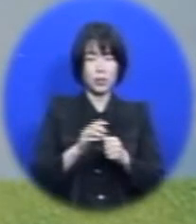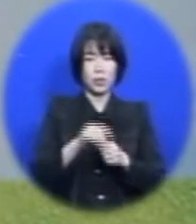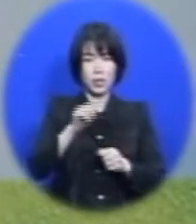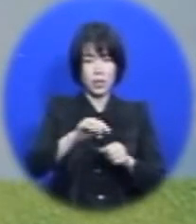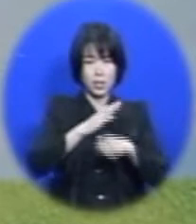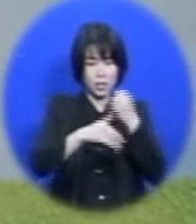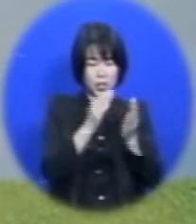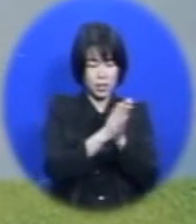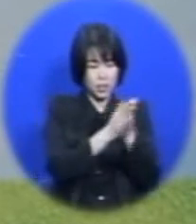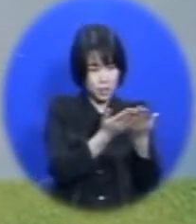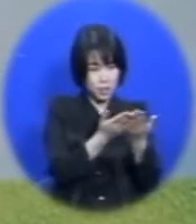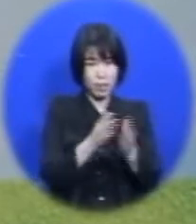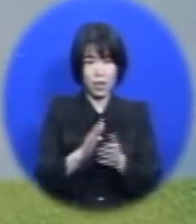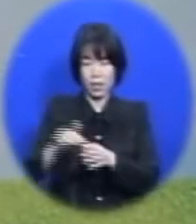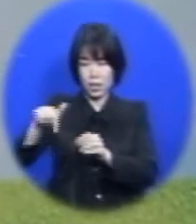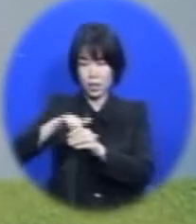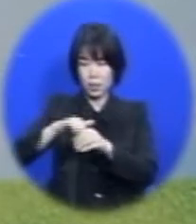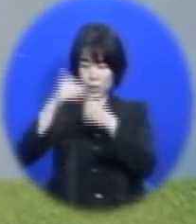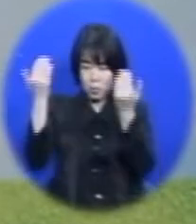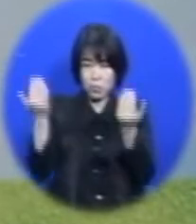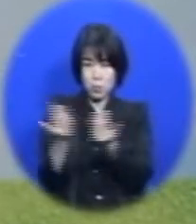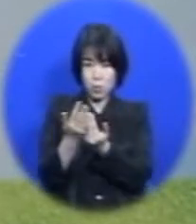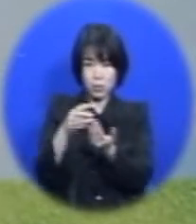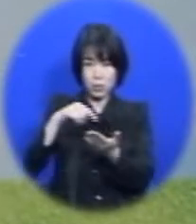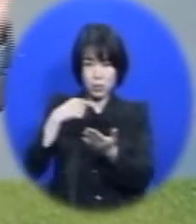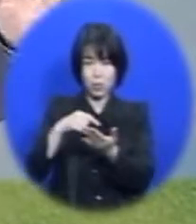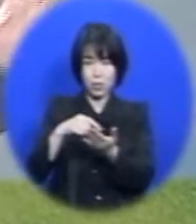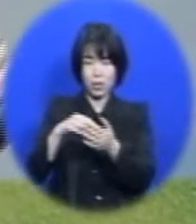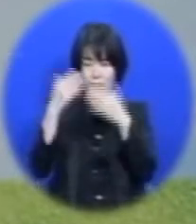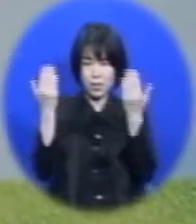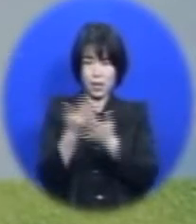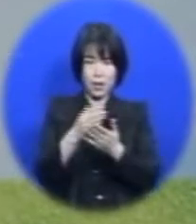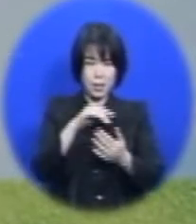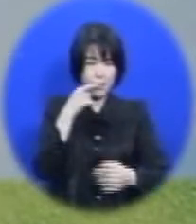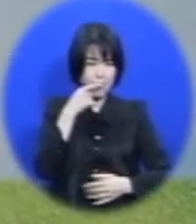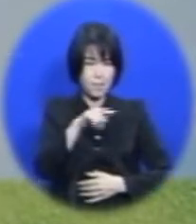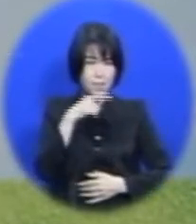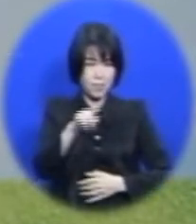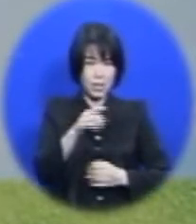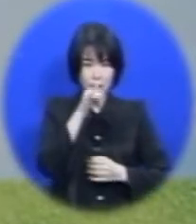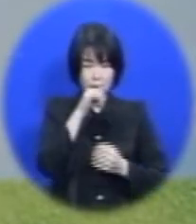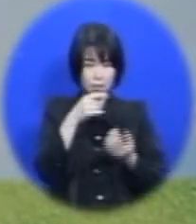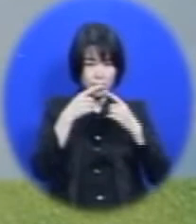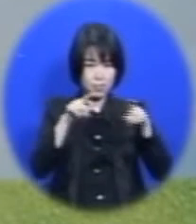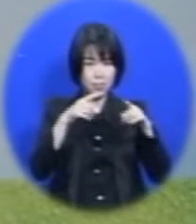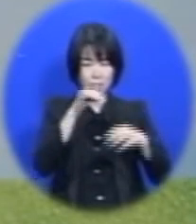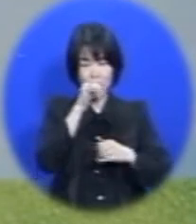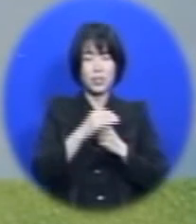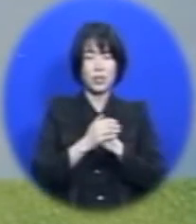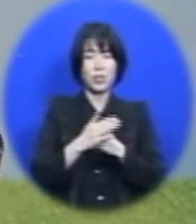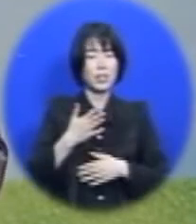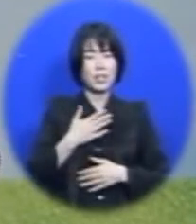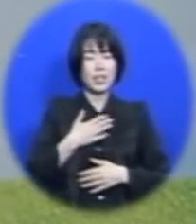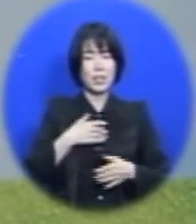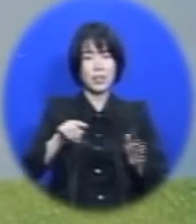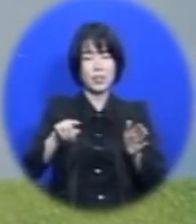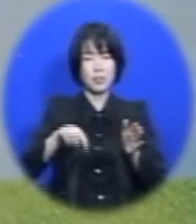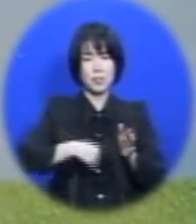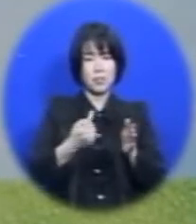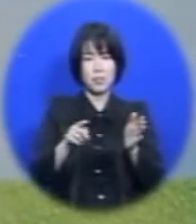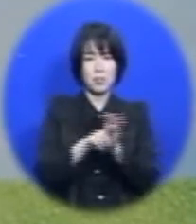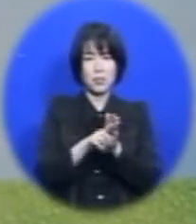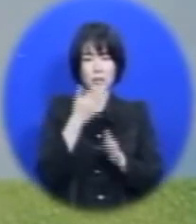성경책과 기독교의 모든 교리를 다 비판을 해놓았습니다. 자기는 믿을 수가 없다는 거예요.